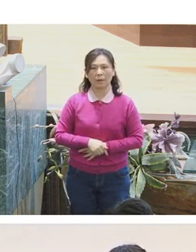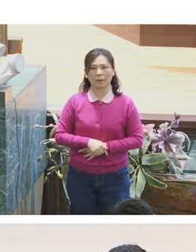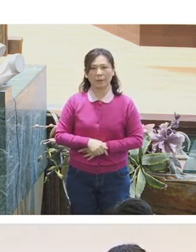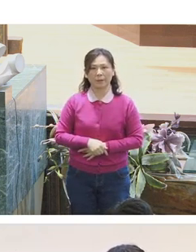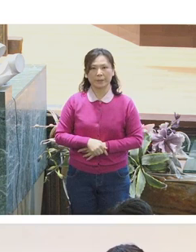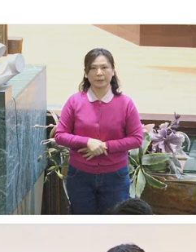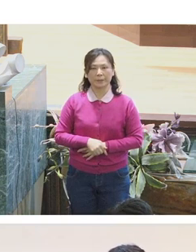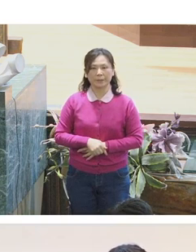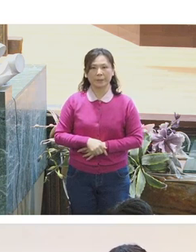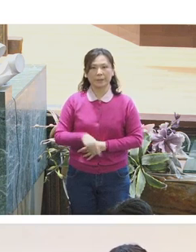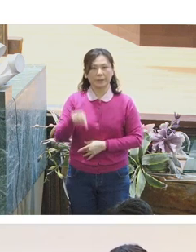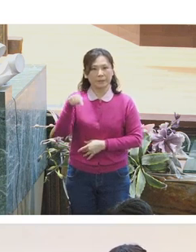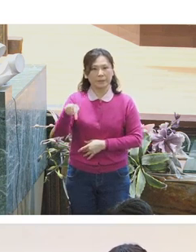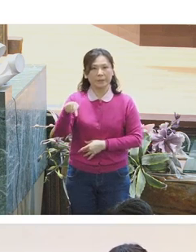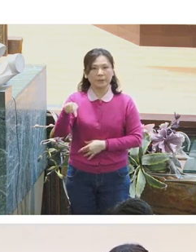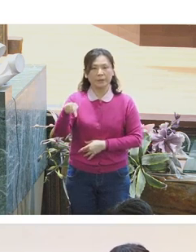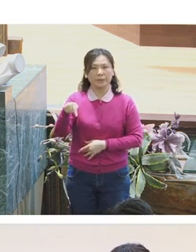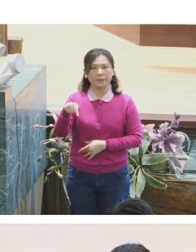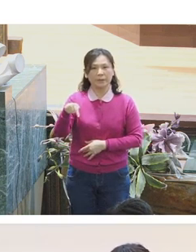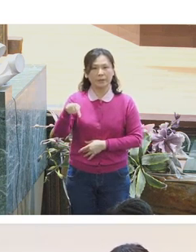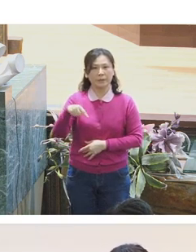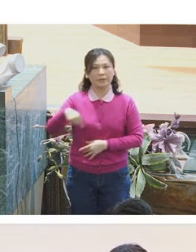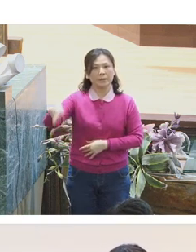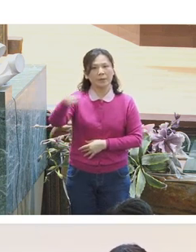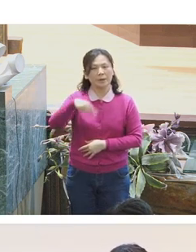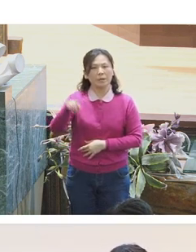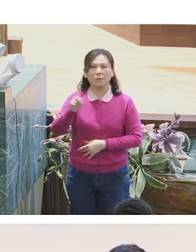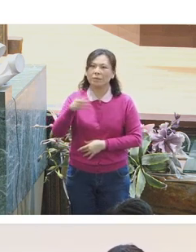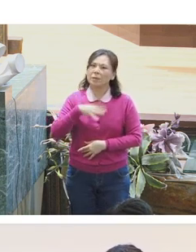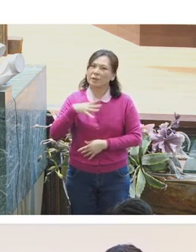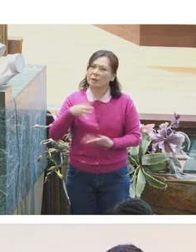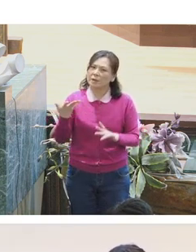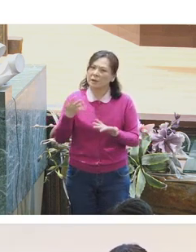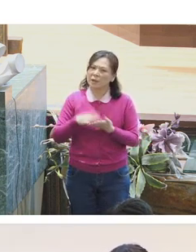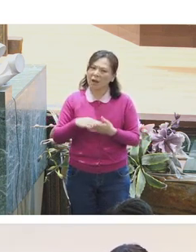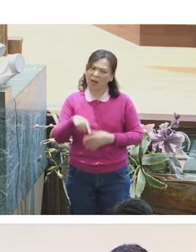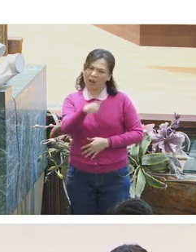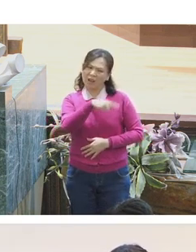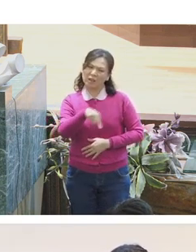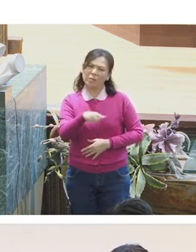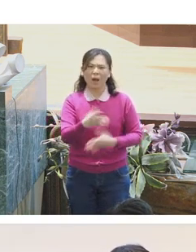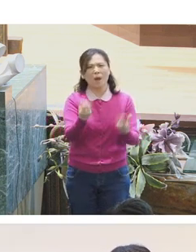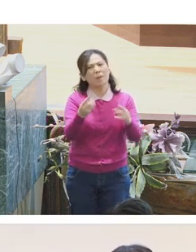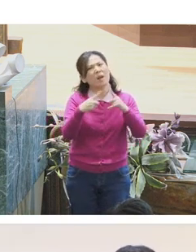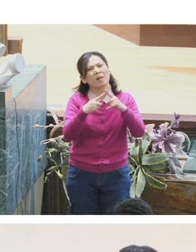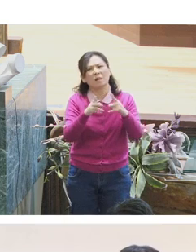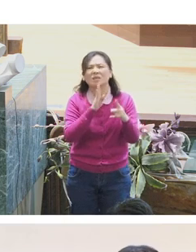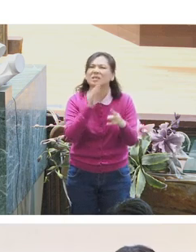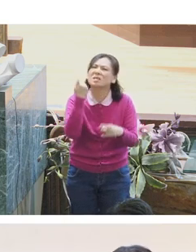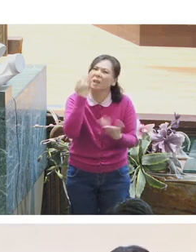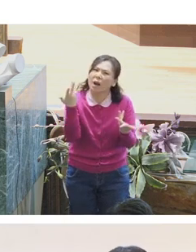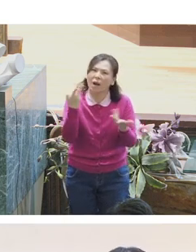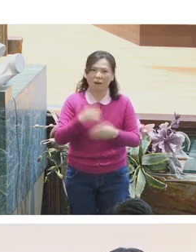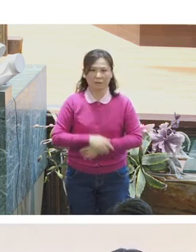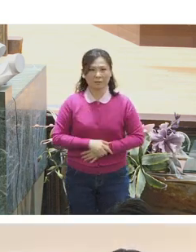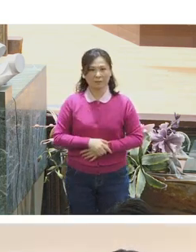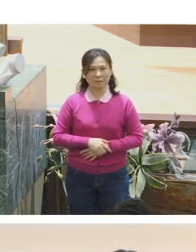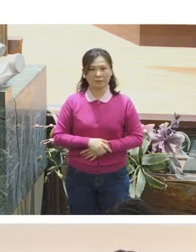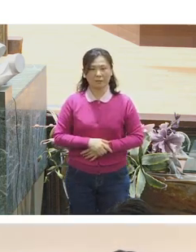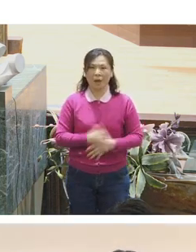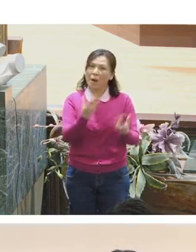这些 non-nerds 哈，这些他们要怎么样知道说你们这些没有人是谁？好，你们这些没有人，